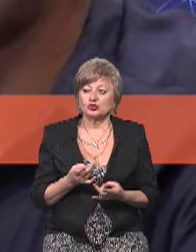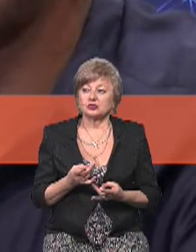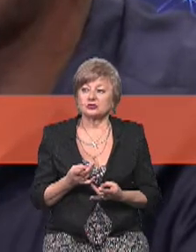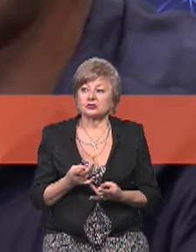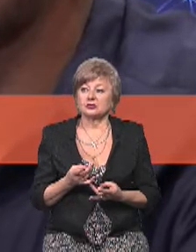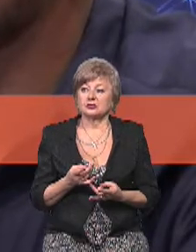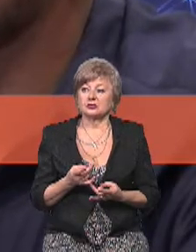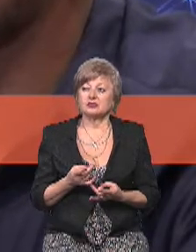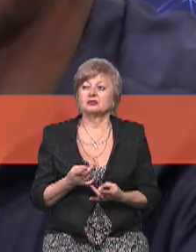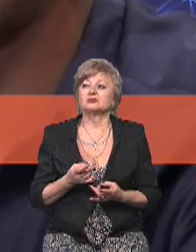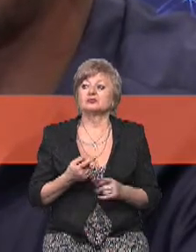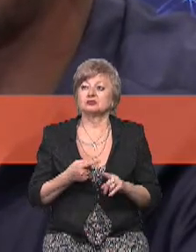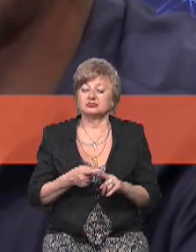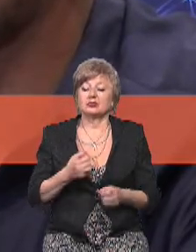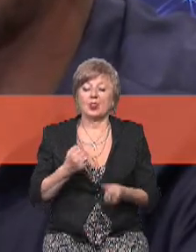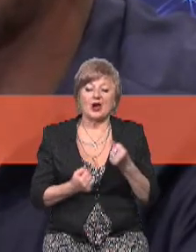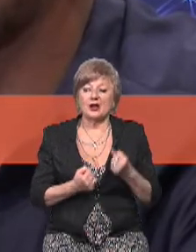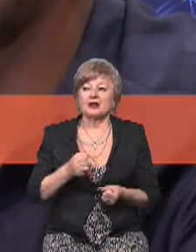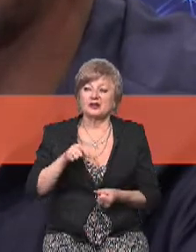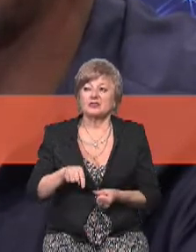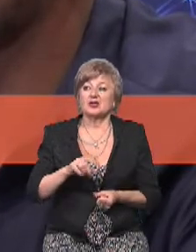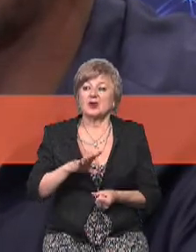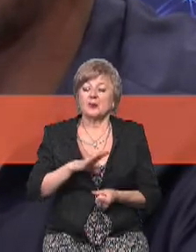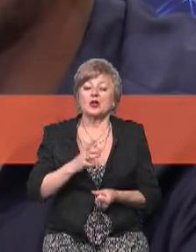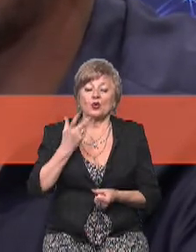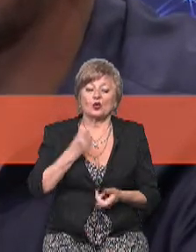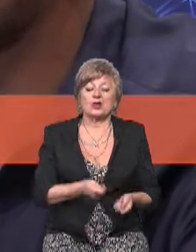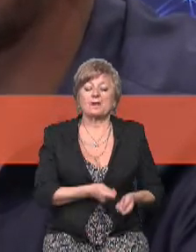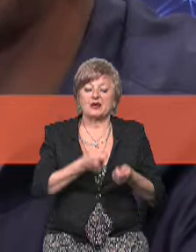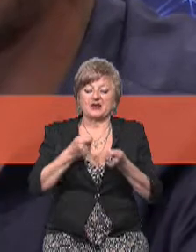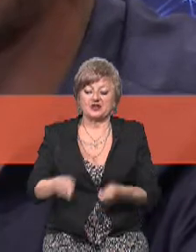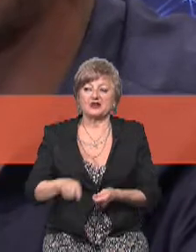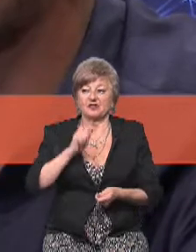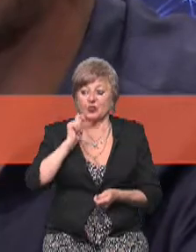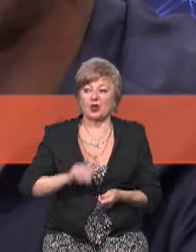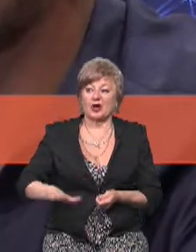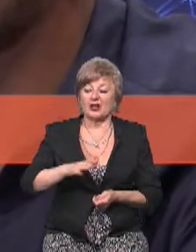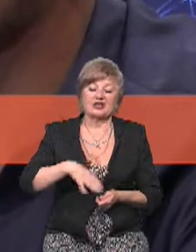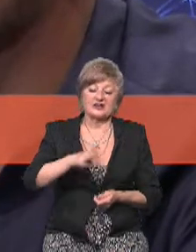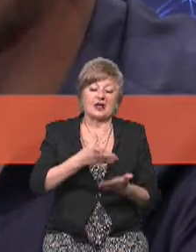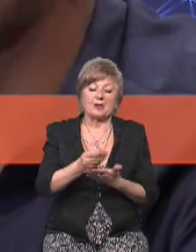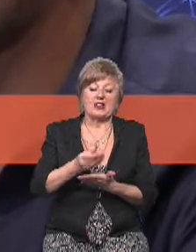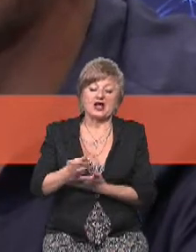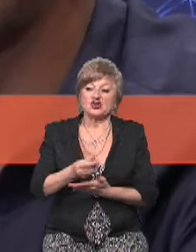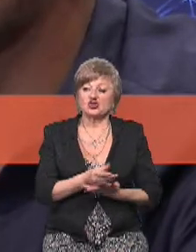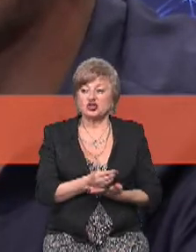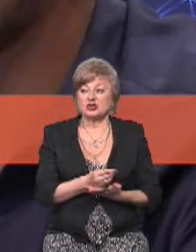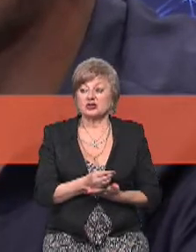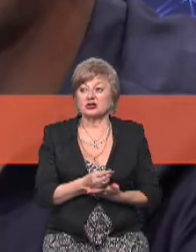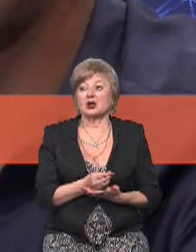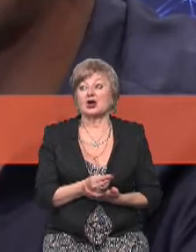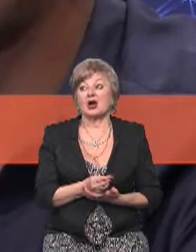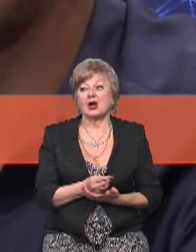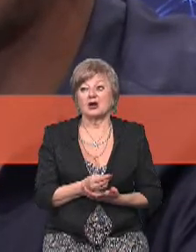підлягають, якби той автомобіль був ввезений в режимі імпорту, 40. Всі платежі, це як